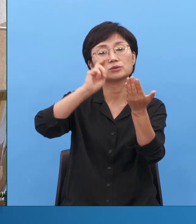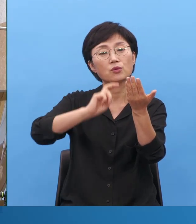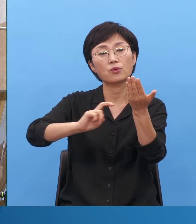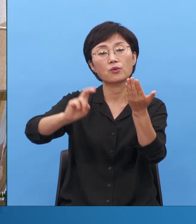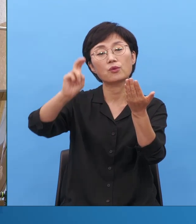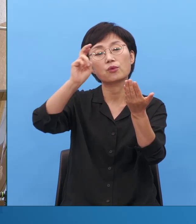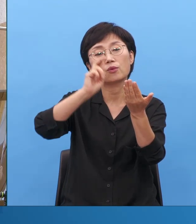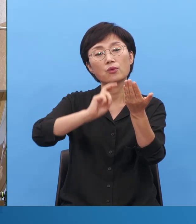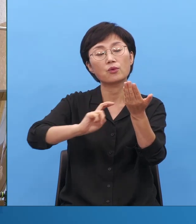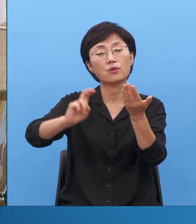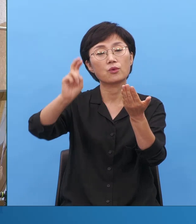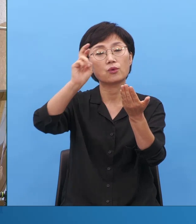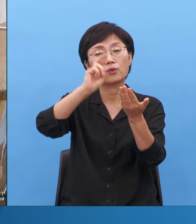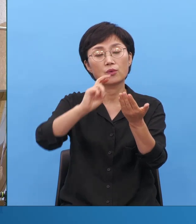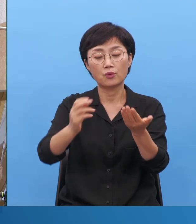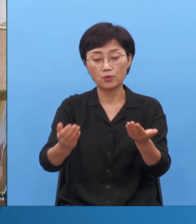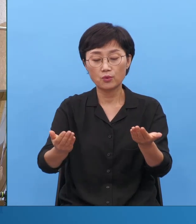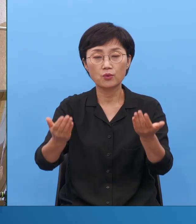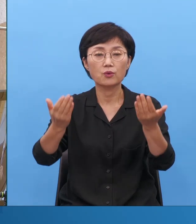주를